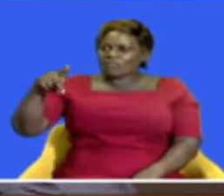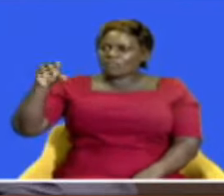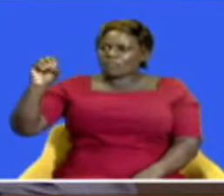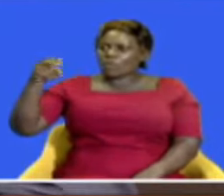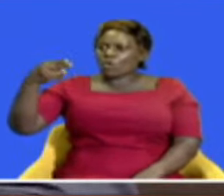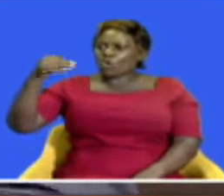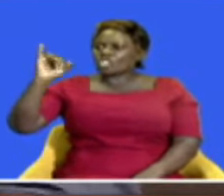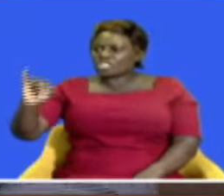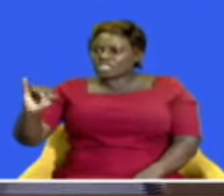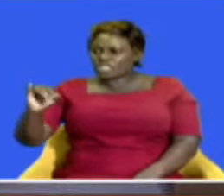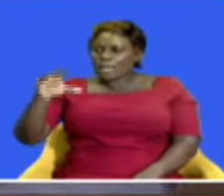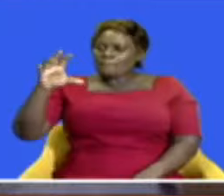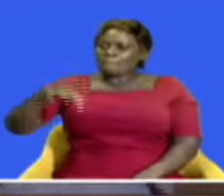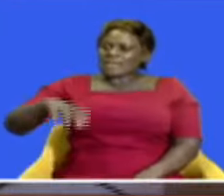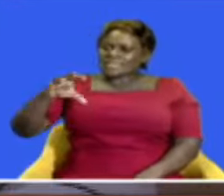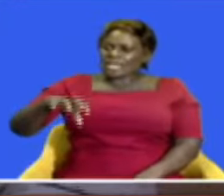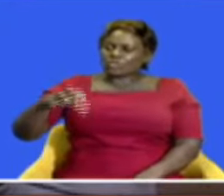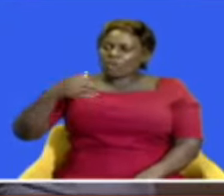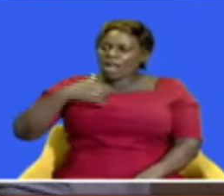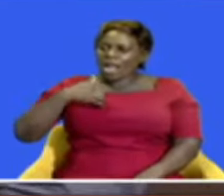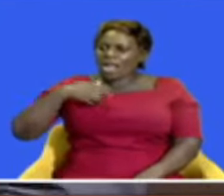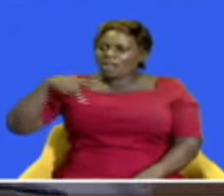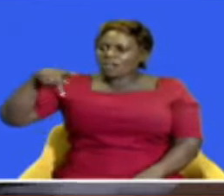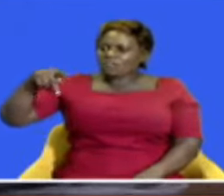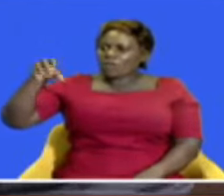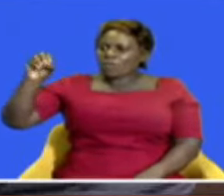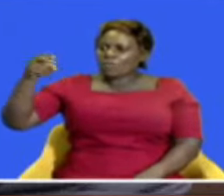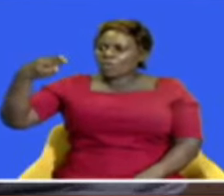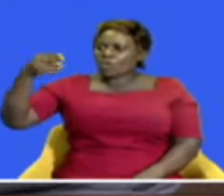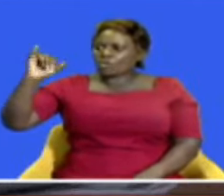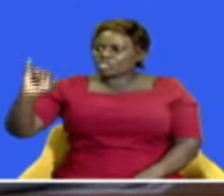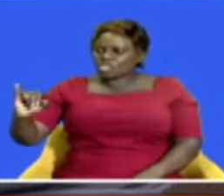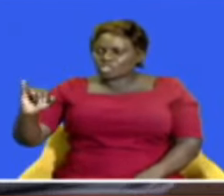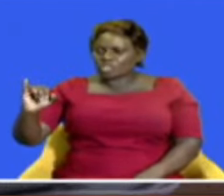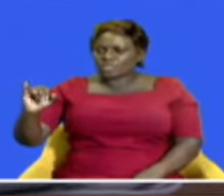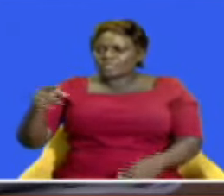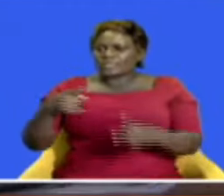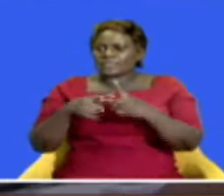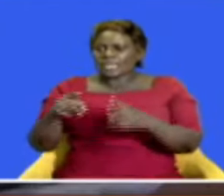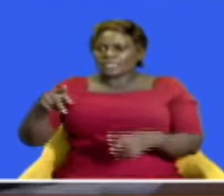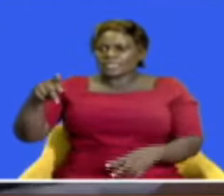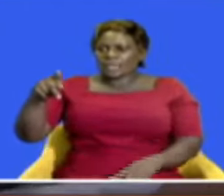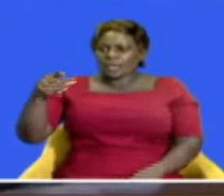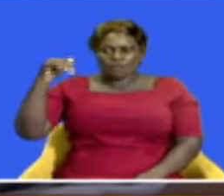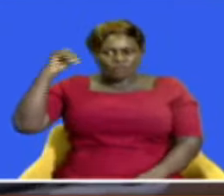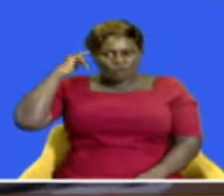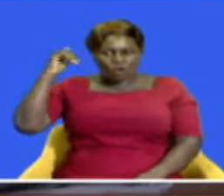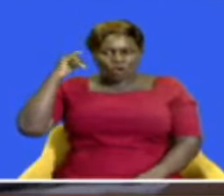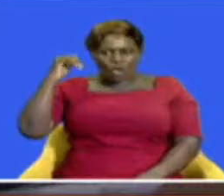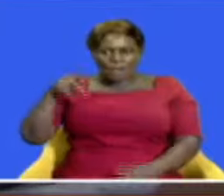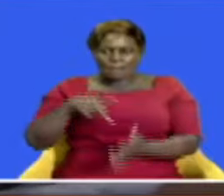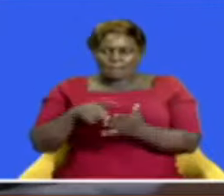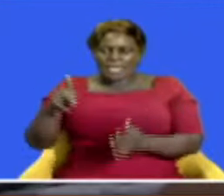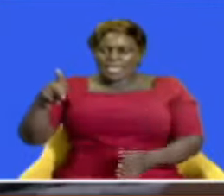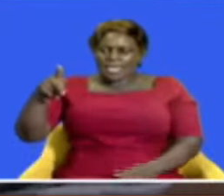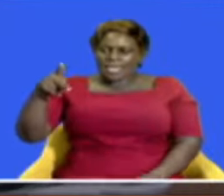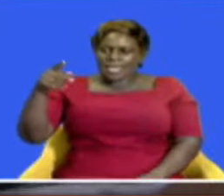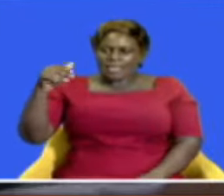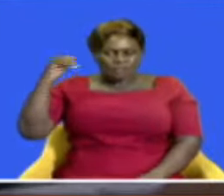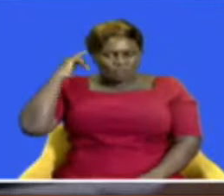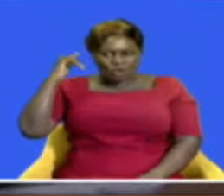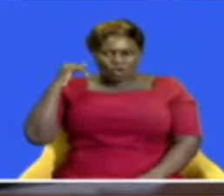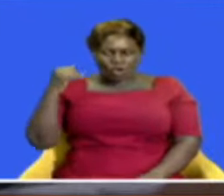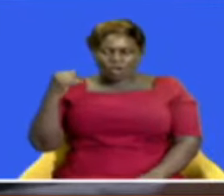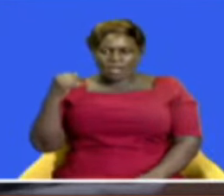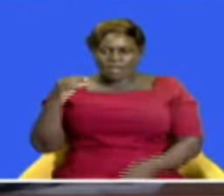matatu unaona imeandikwa, ama yule manamba anasema haya, tuanze na wale watu wa simu, wale wanalipa na simu